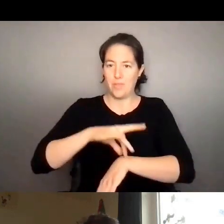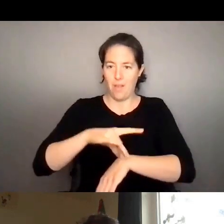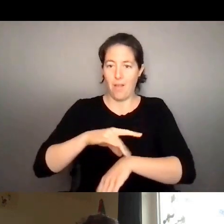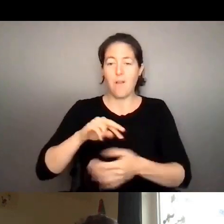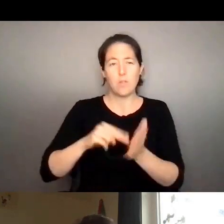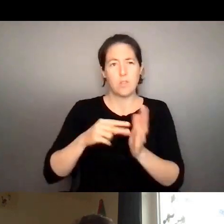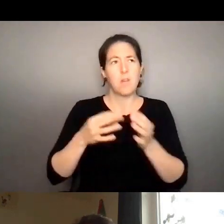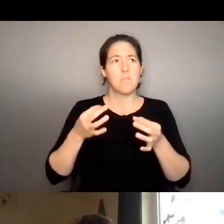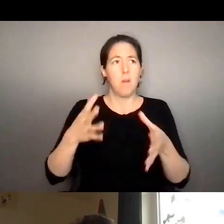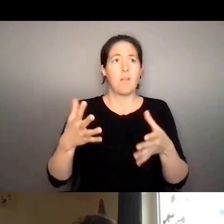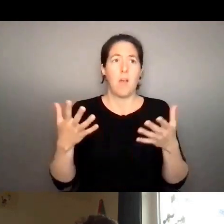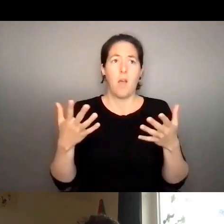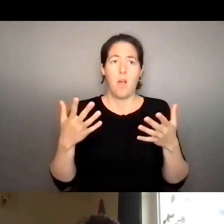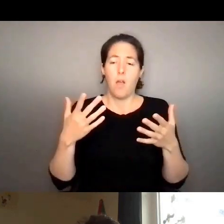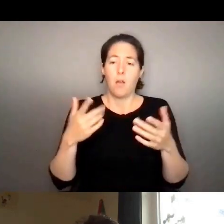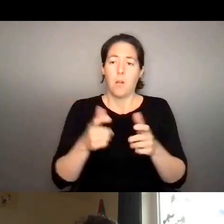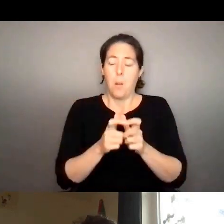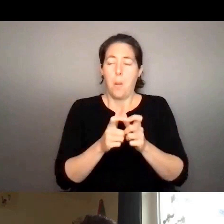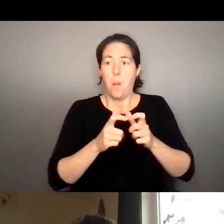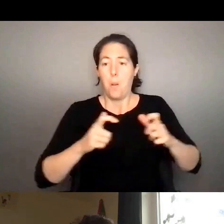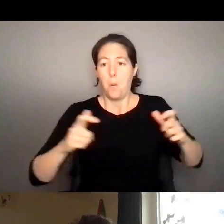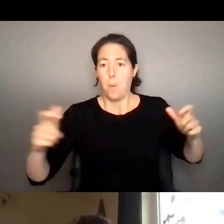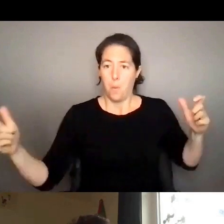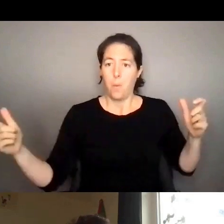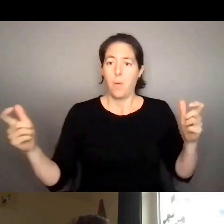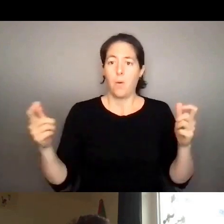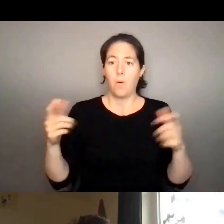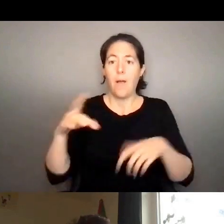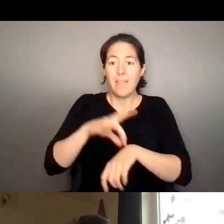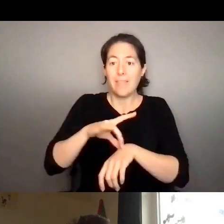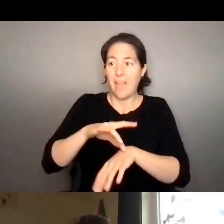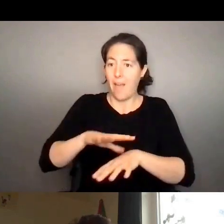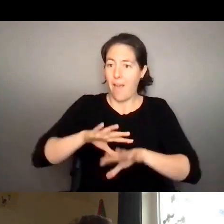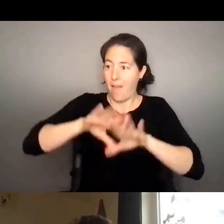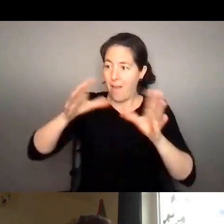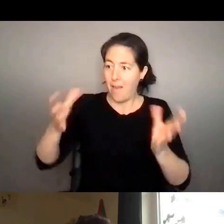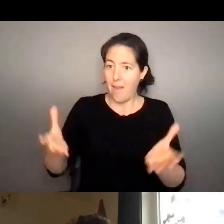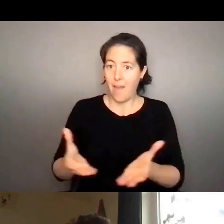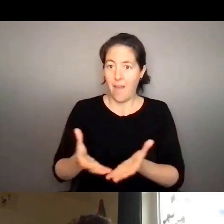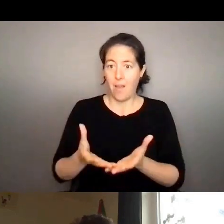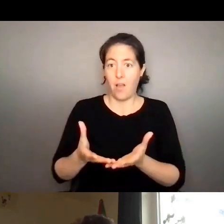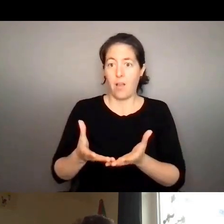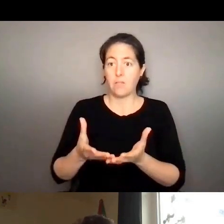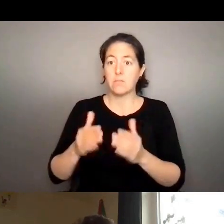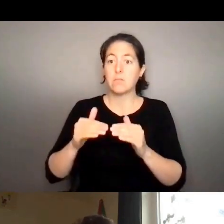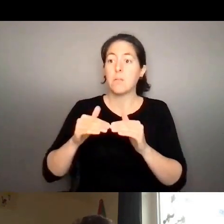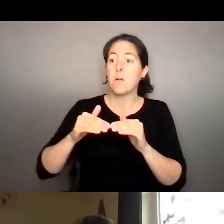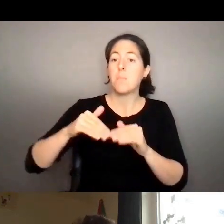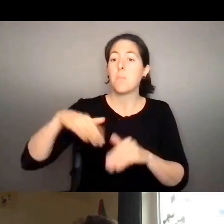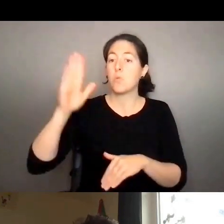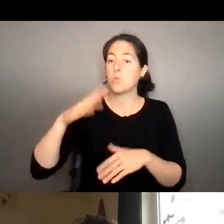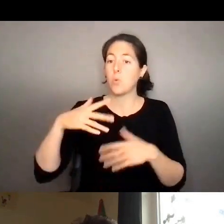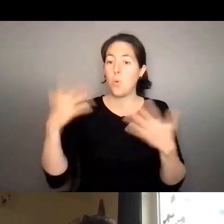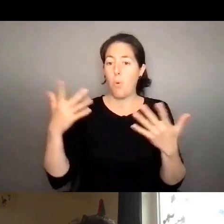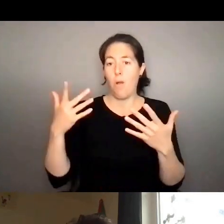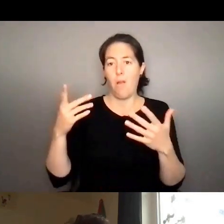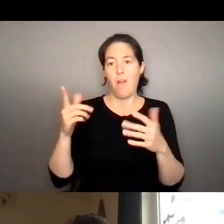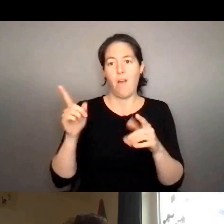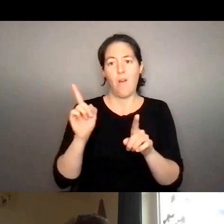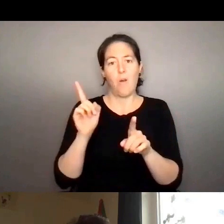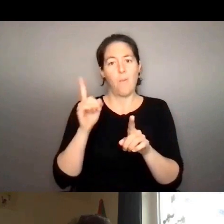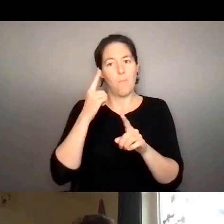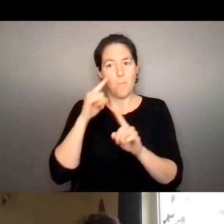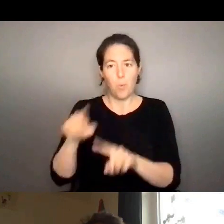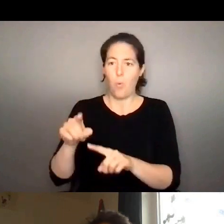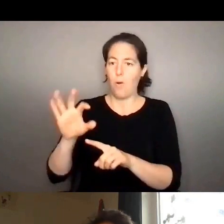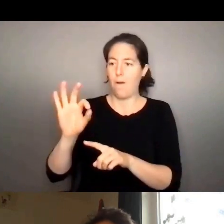pendant une longue période, une terre qui est dominée, une terre ferme, qui est dans le fond le terrain de jeu des